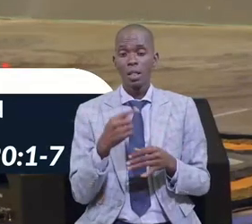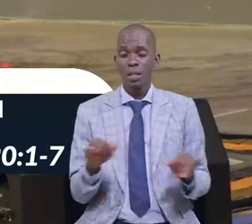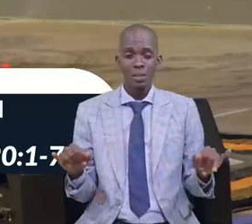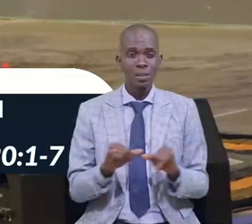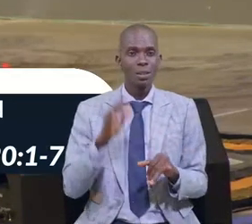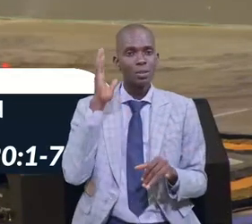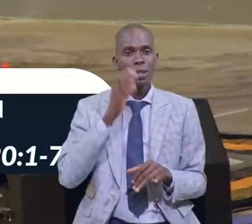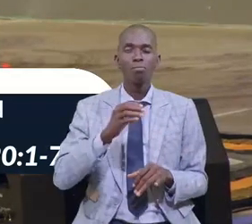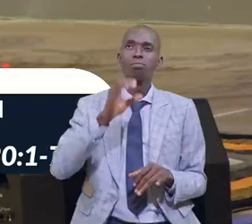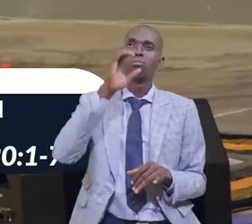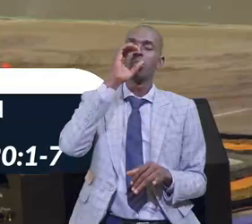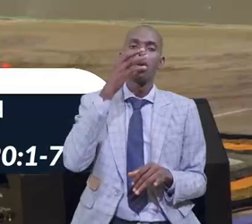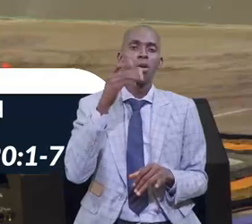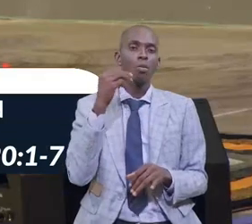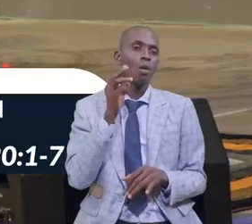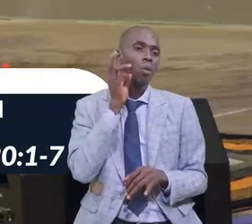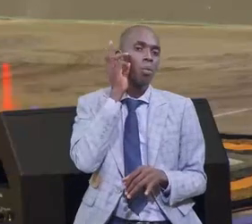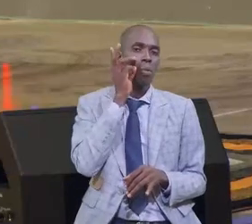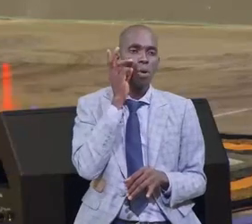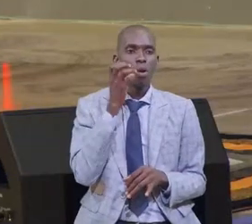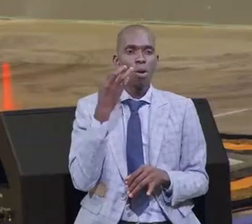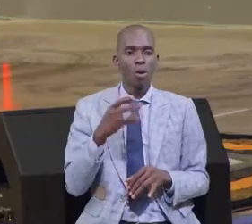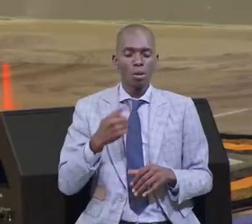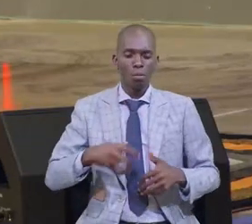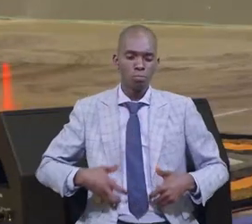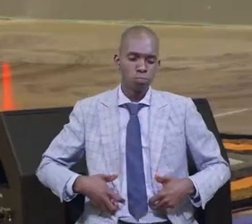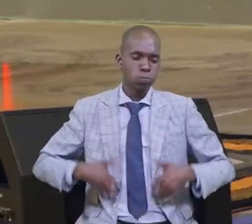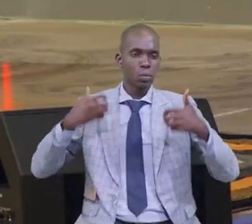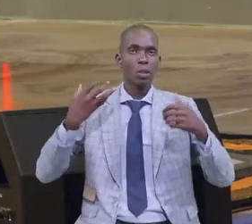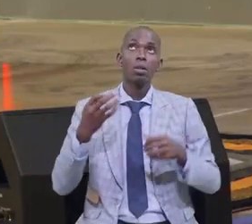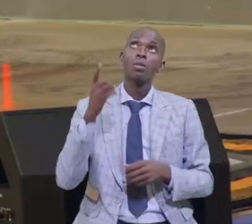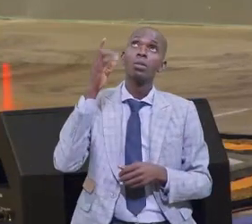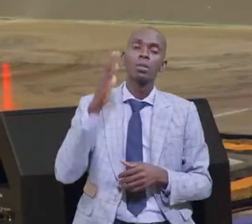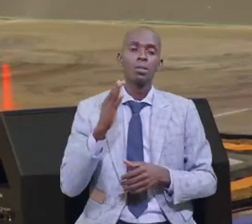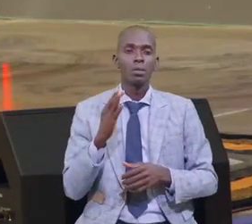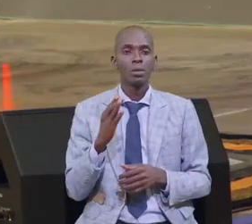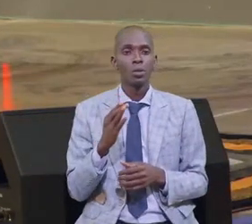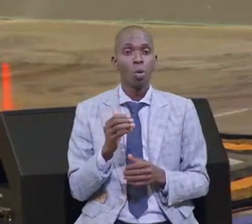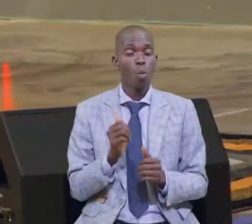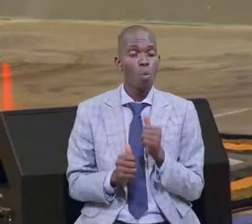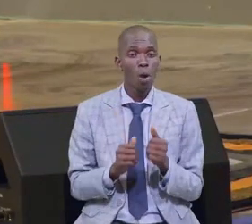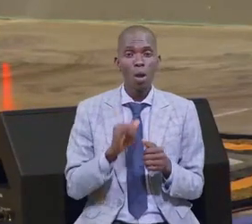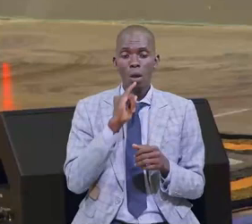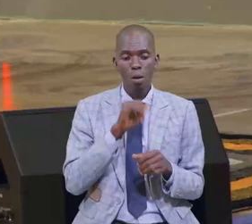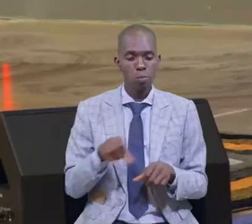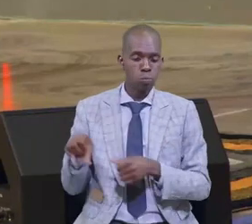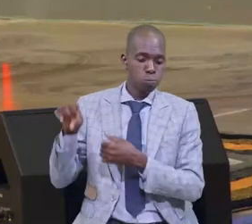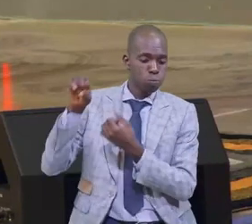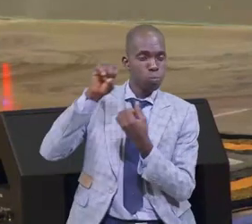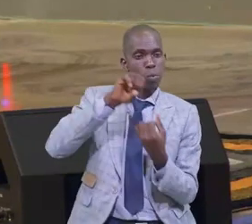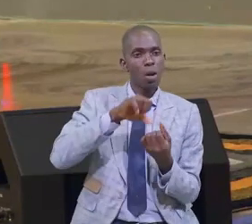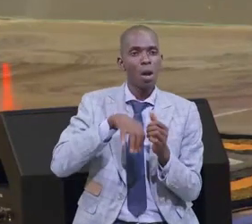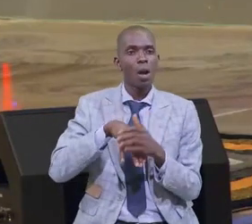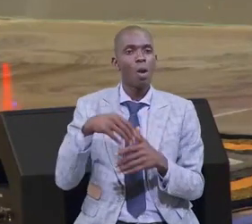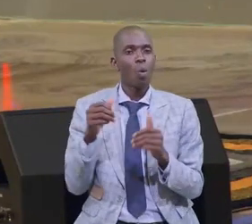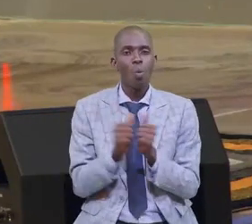Apocalypse 14, Apocalypse 14, verset 10. Il boira lui aussi du vin